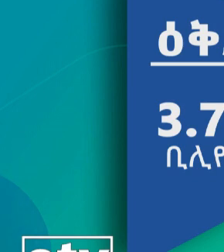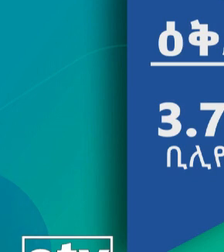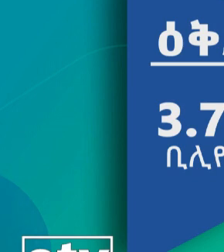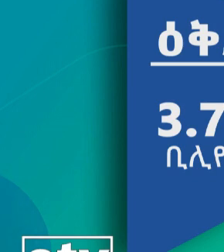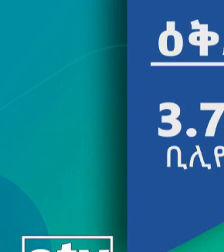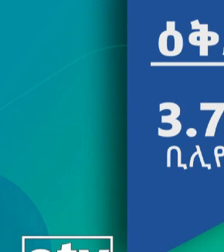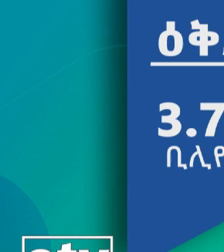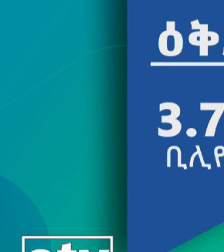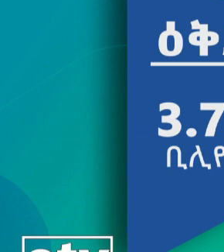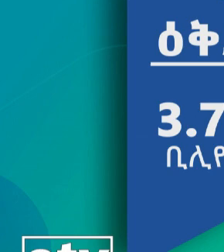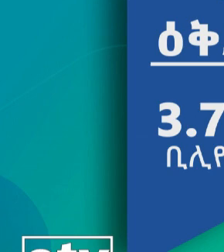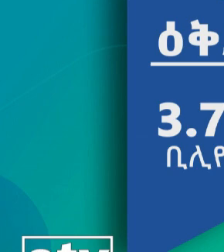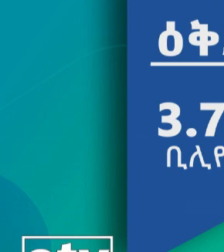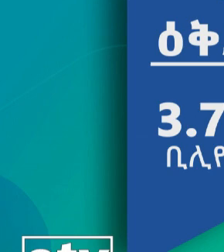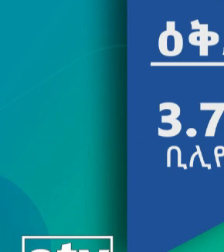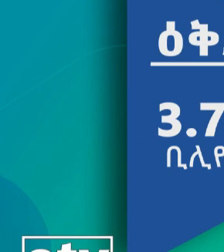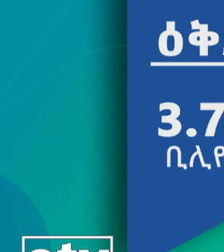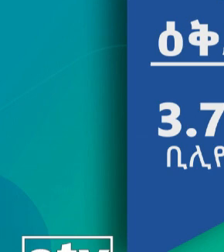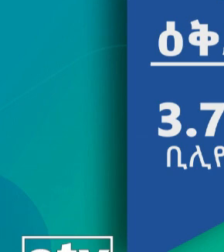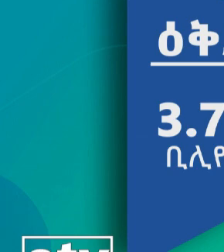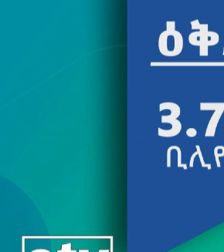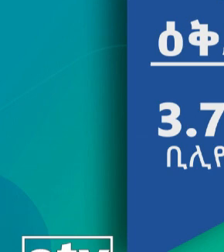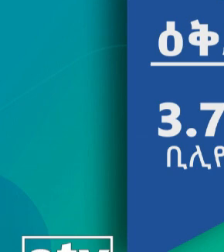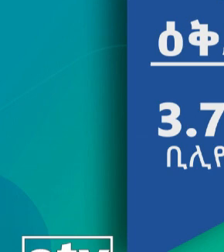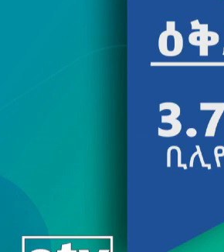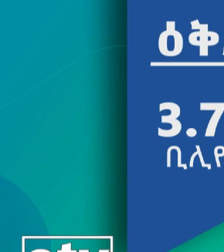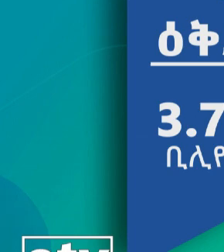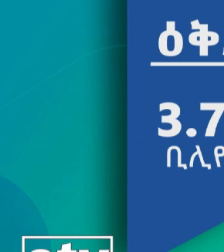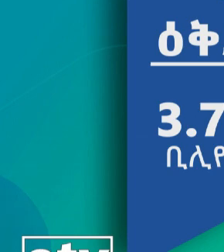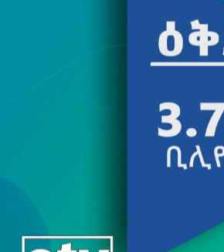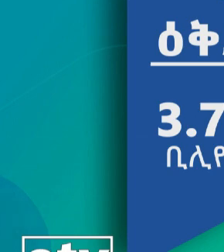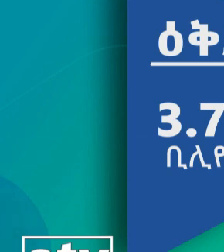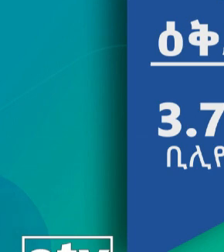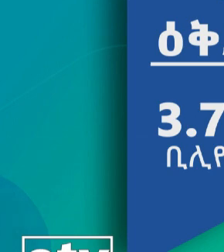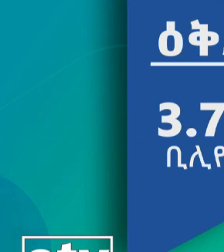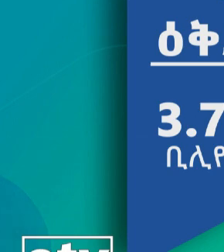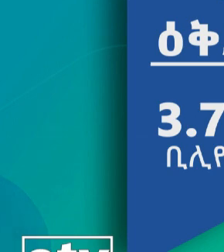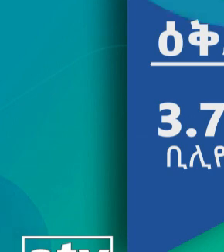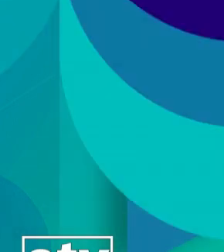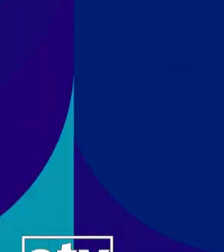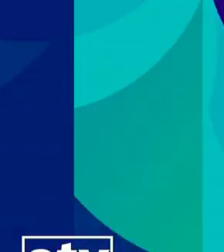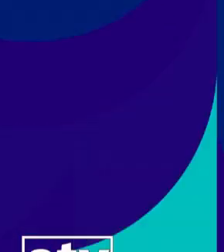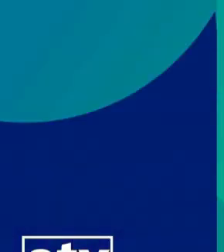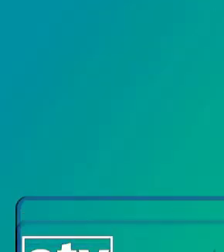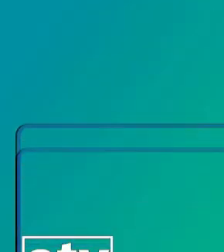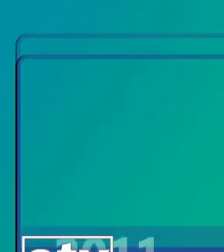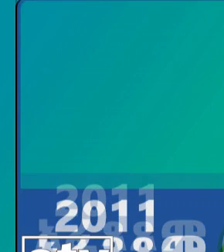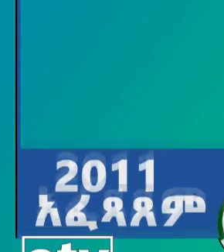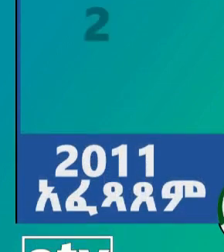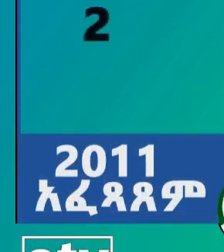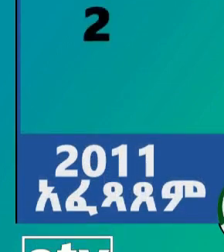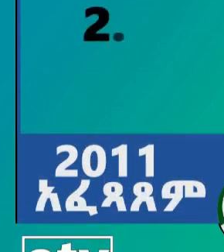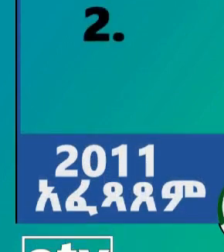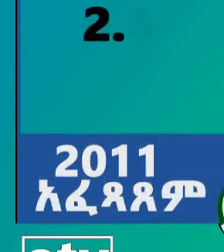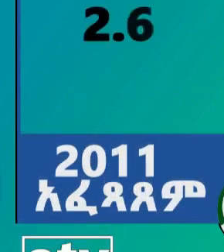ጋርም ሲነጻጸር በተለይም ኢትዮጵያ በ2012 በጀት ዓመት ያገኘችው የውጭ ምንዛሬ የተሻለ አፈጻጸም ይኖረው እንጂ